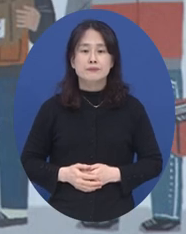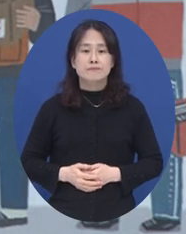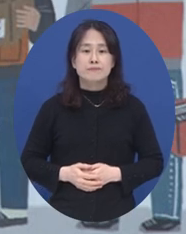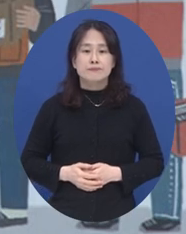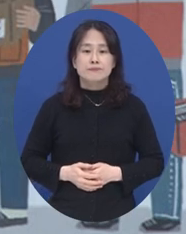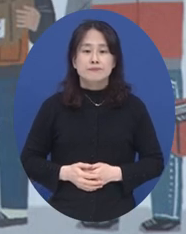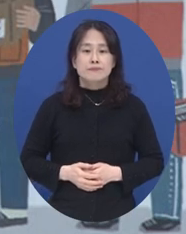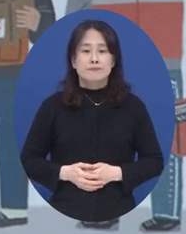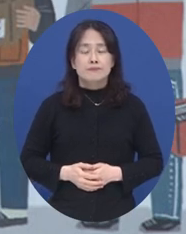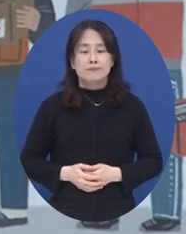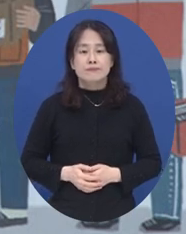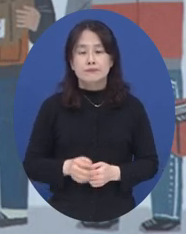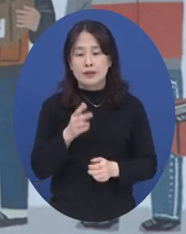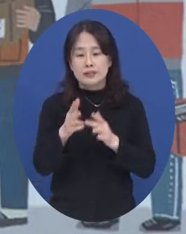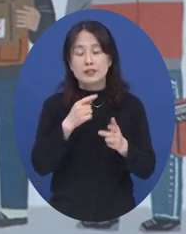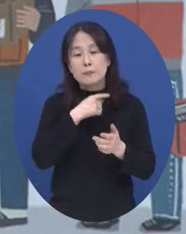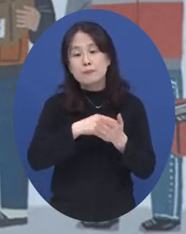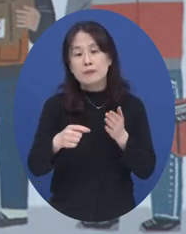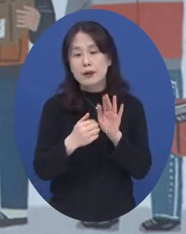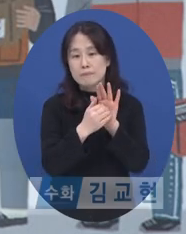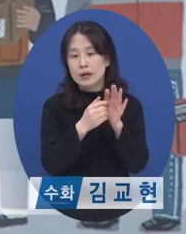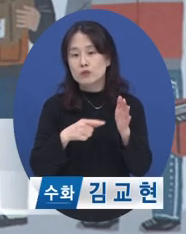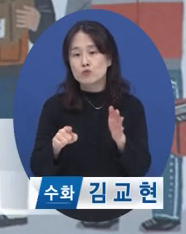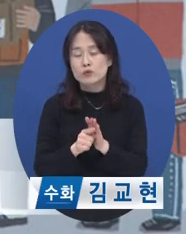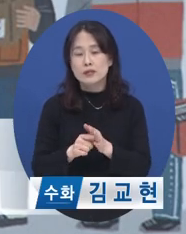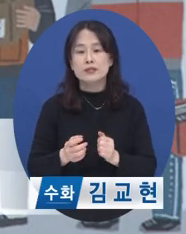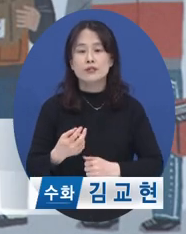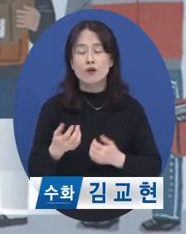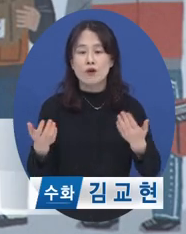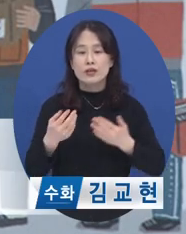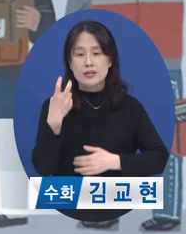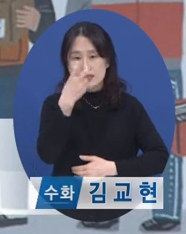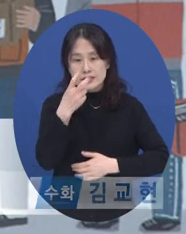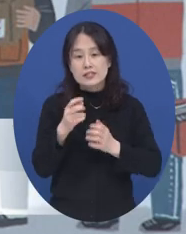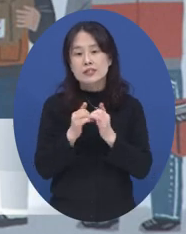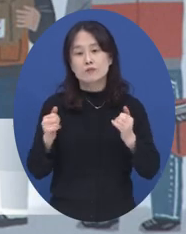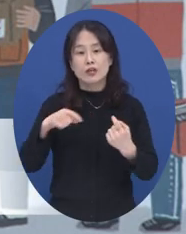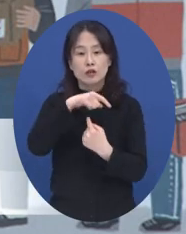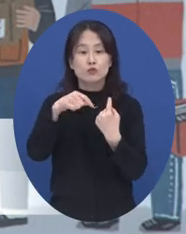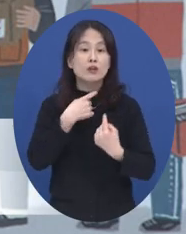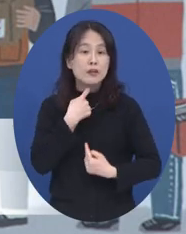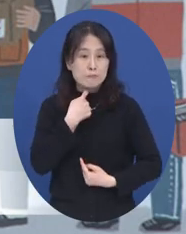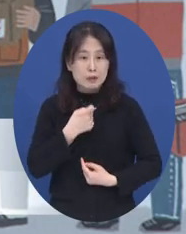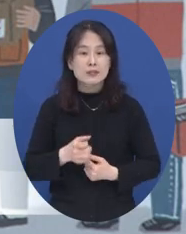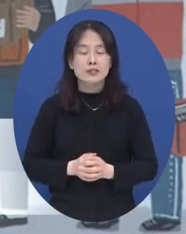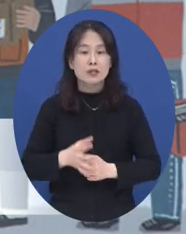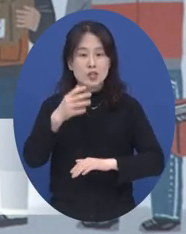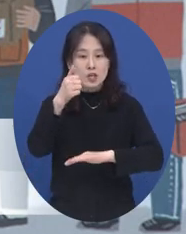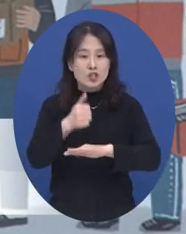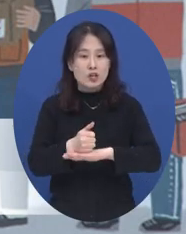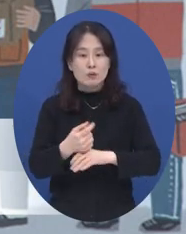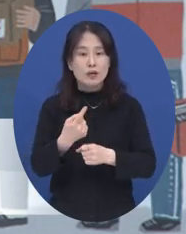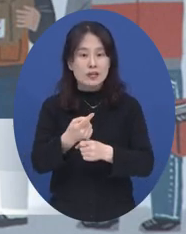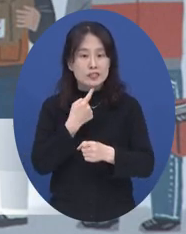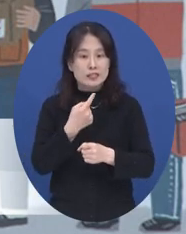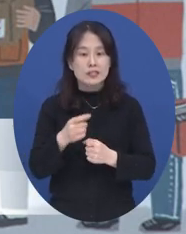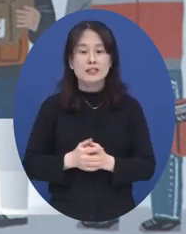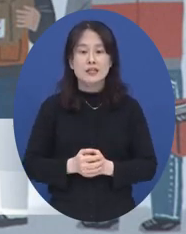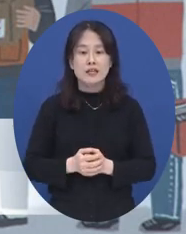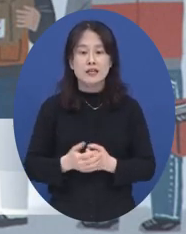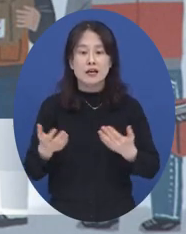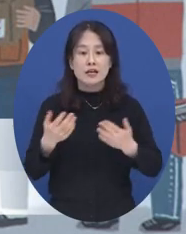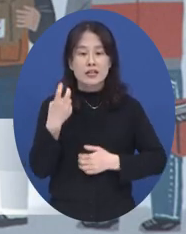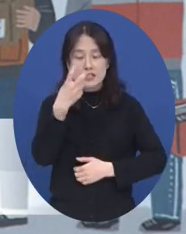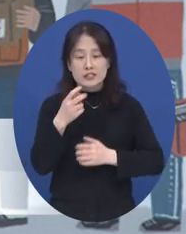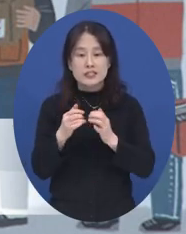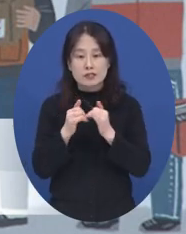경기도는 산 업자의 예방을 위해 지난해 노동 안전 지킴이 를 운영 했는데요 그 결과 지난해 경기도 노동 안전 지킴이가